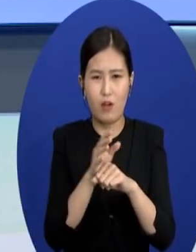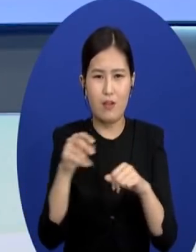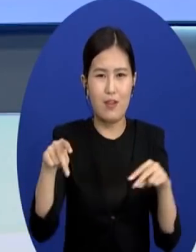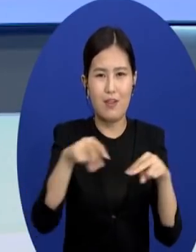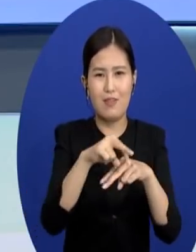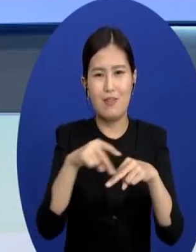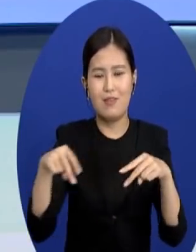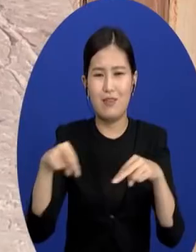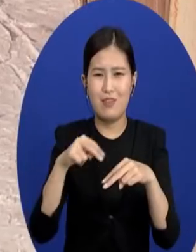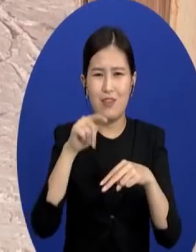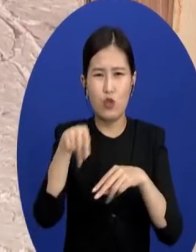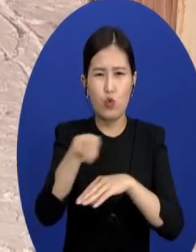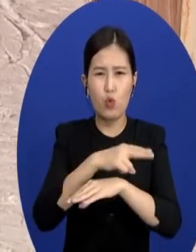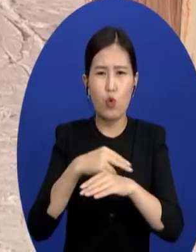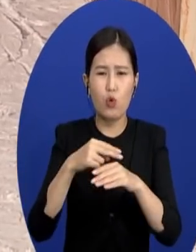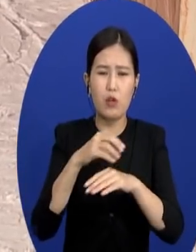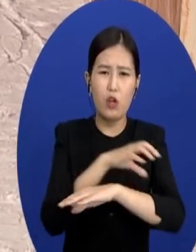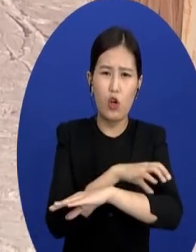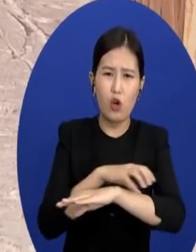байна.